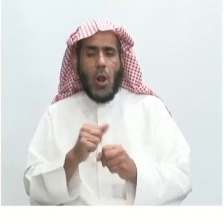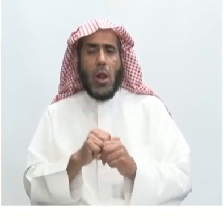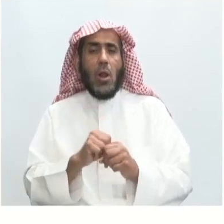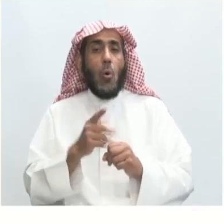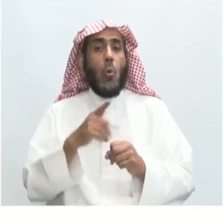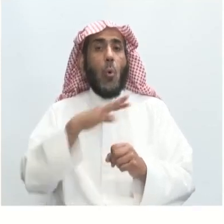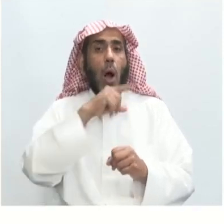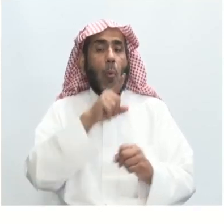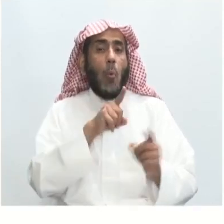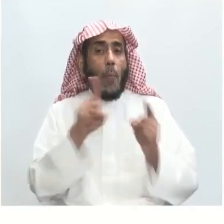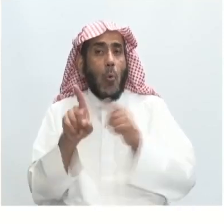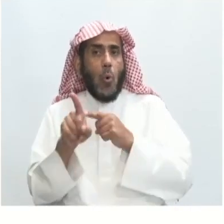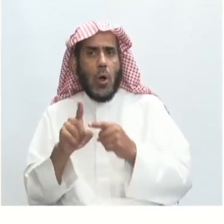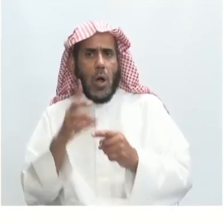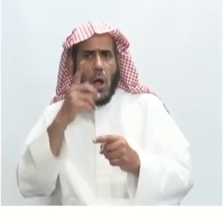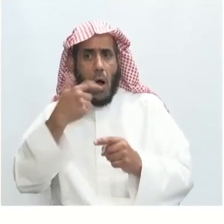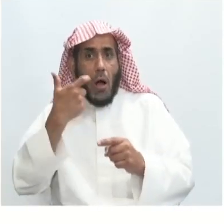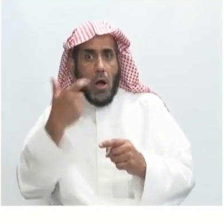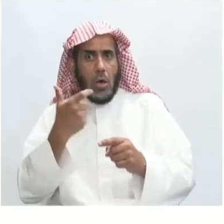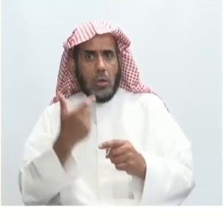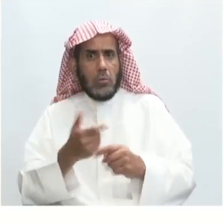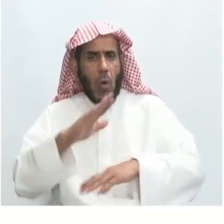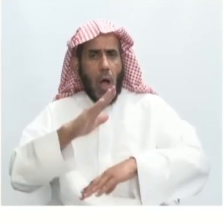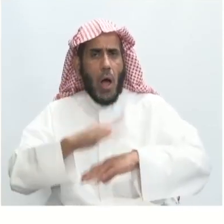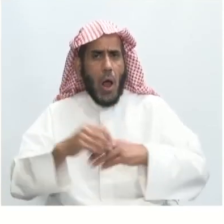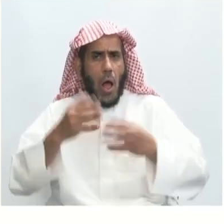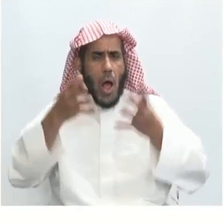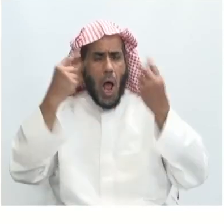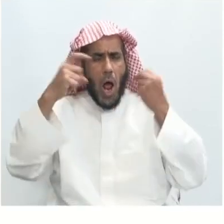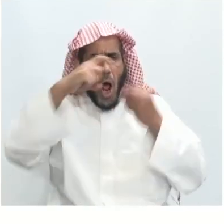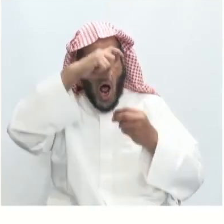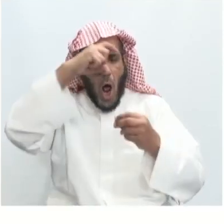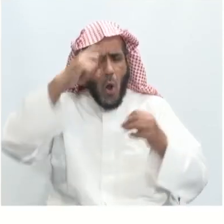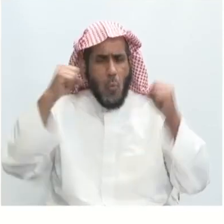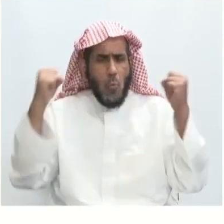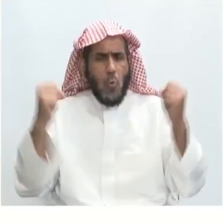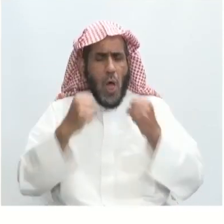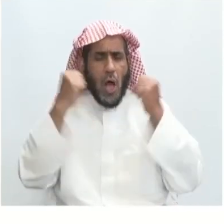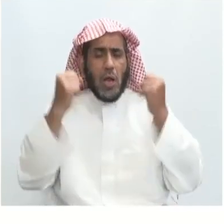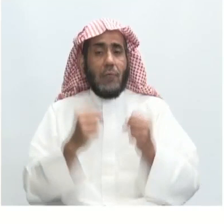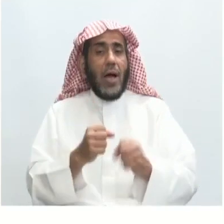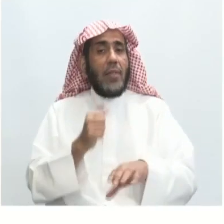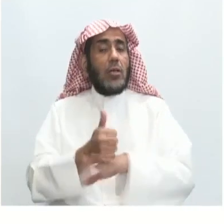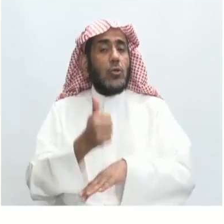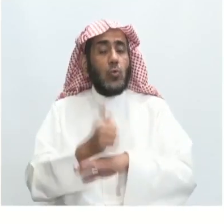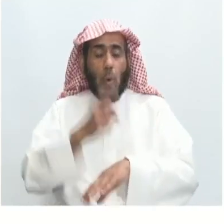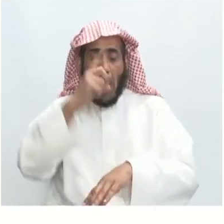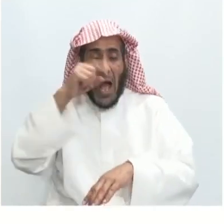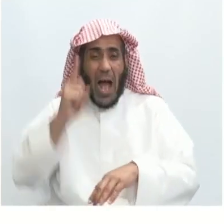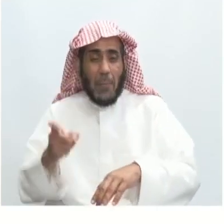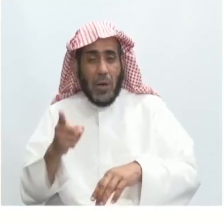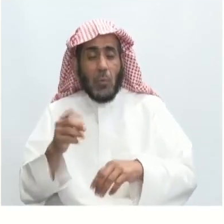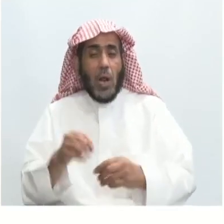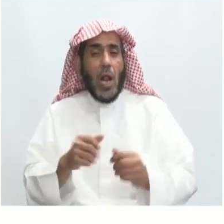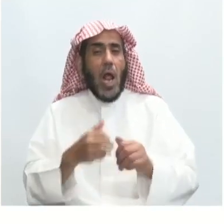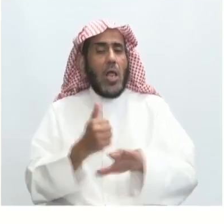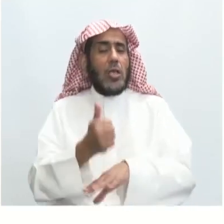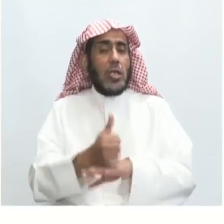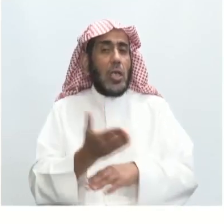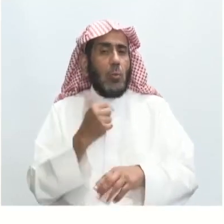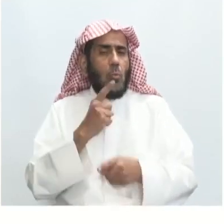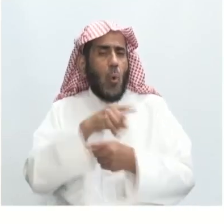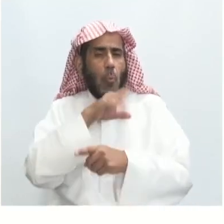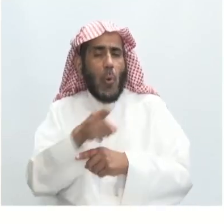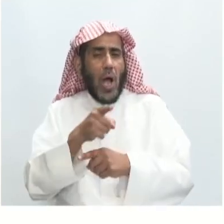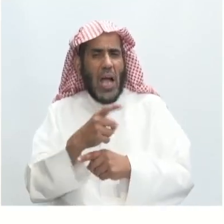والدك احرص على المذاكره فهذا اسلوب امر وهو من خلال هذا الاسلوب يطلب منك